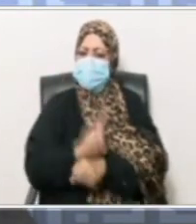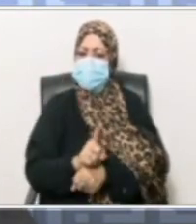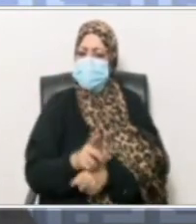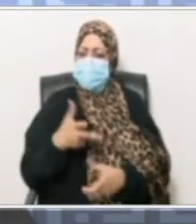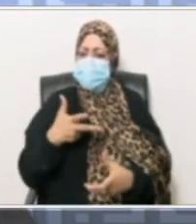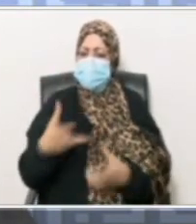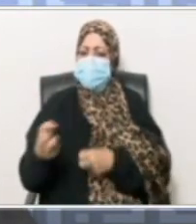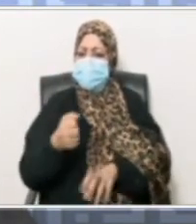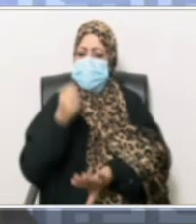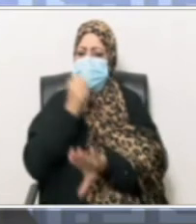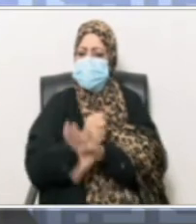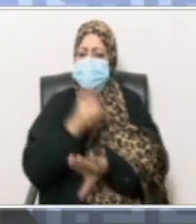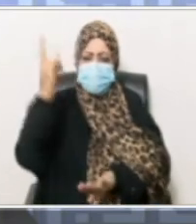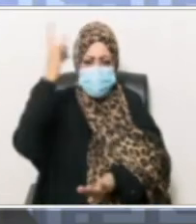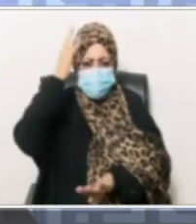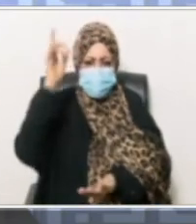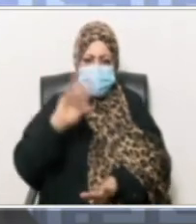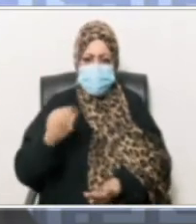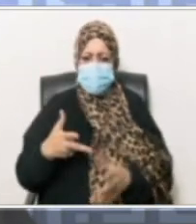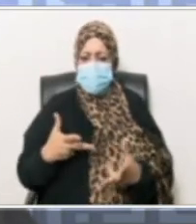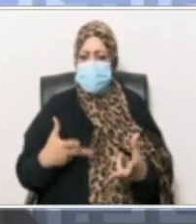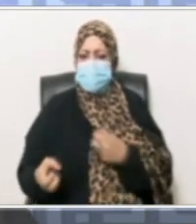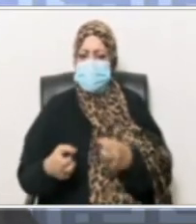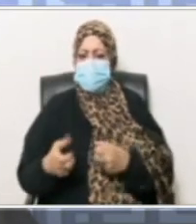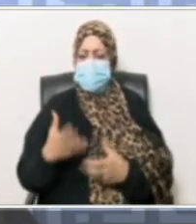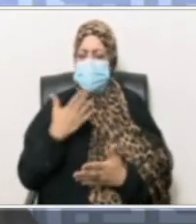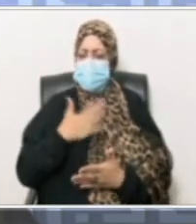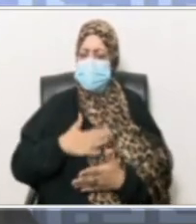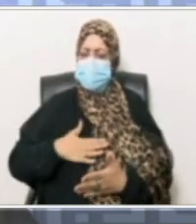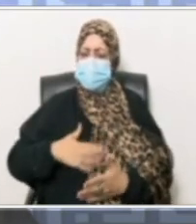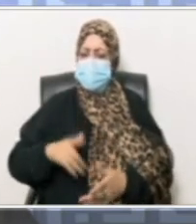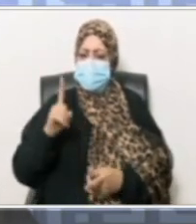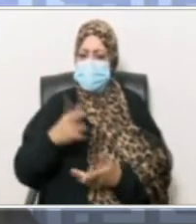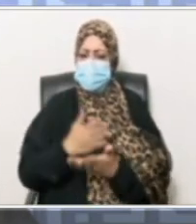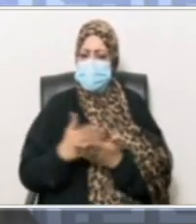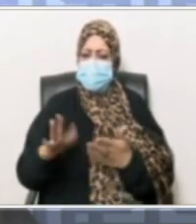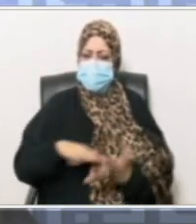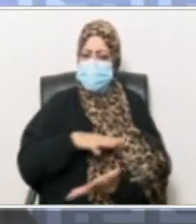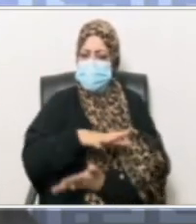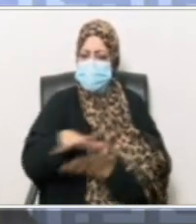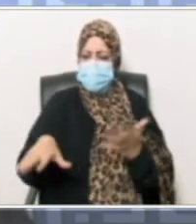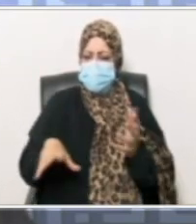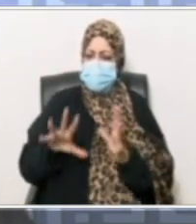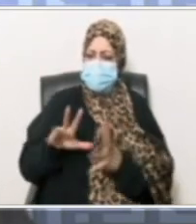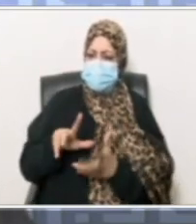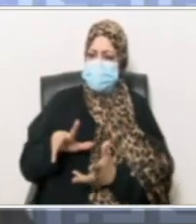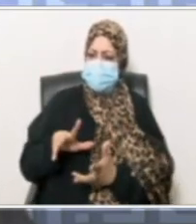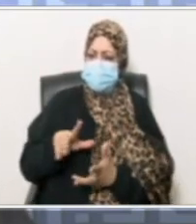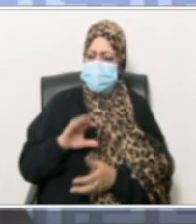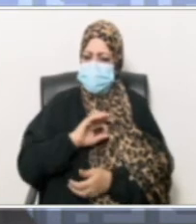وإياكم من شرهم ومن من خديعتهم ومن كيدهم.